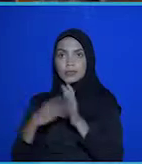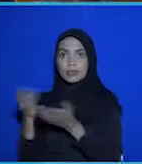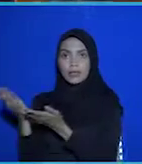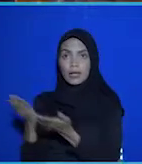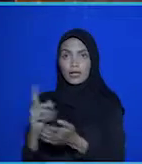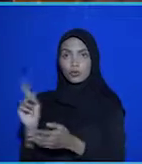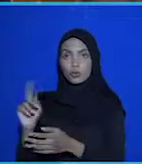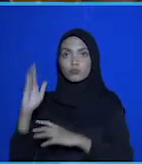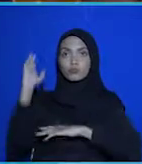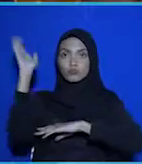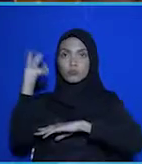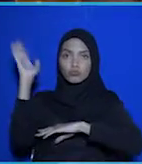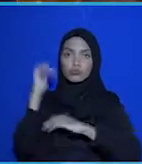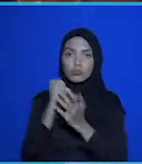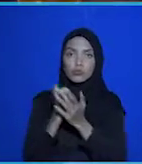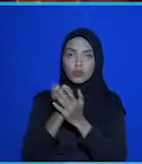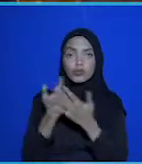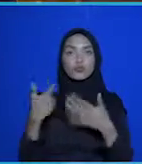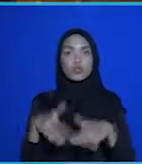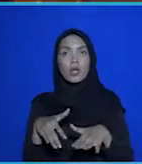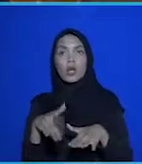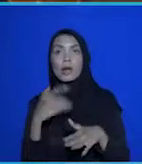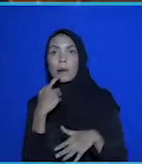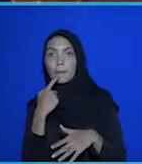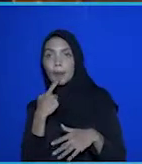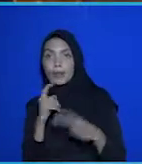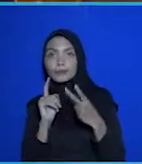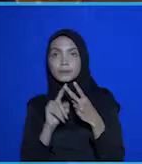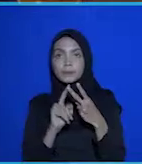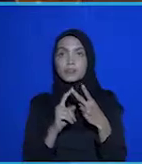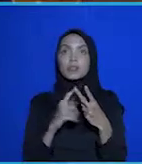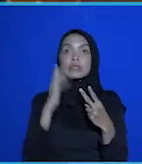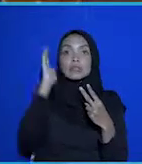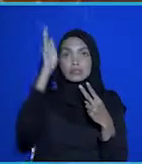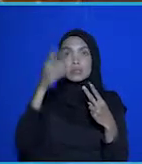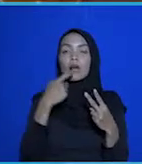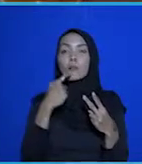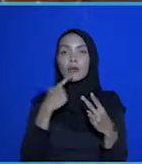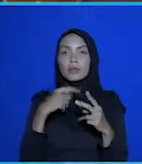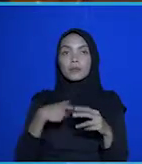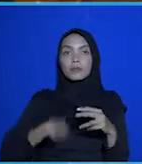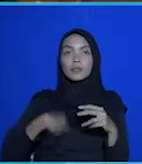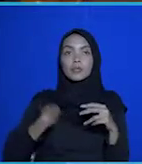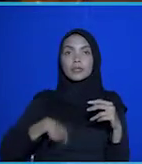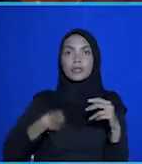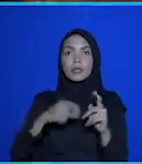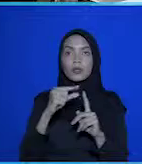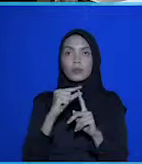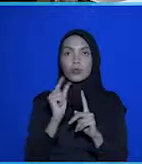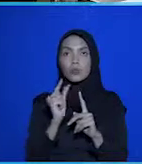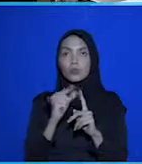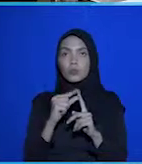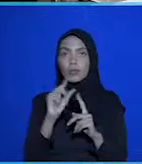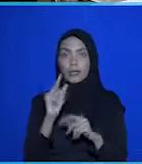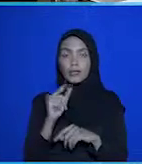memberikan paparan apa yang sudah dilakukan dan akan dilakukan oleh PUPR sejauh ini.